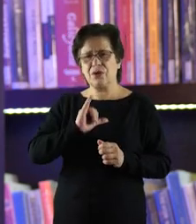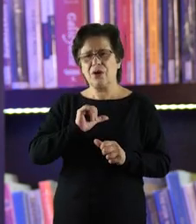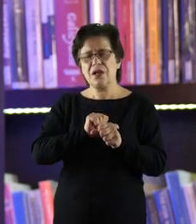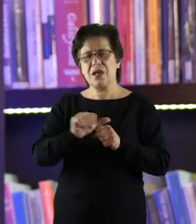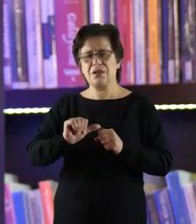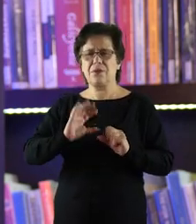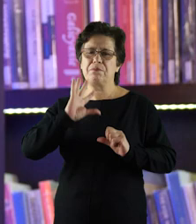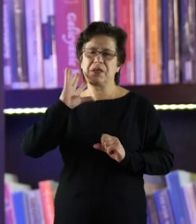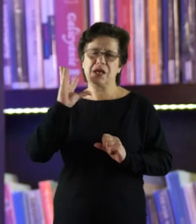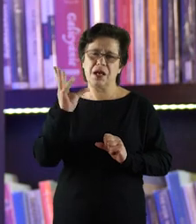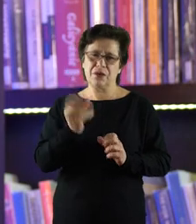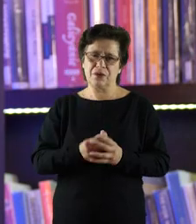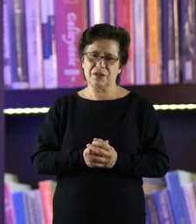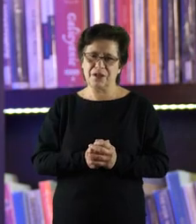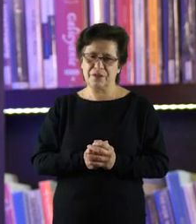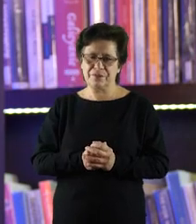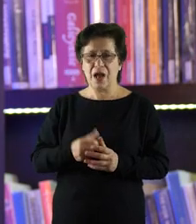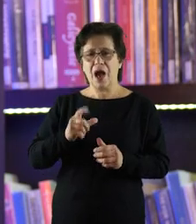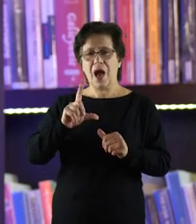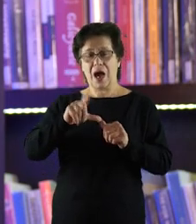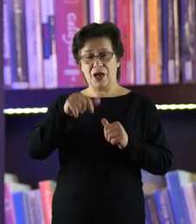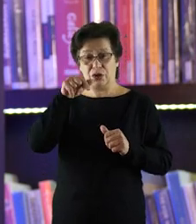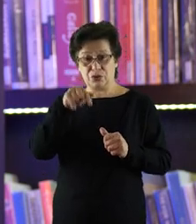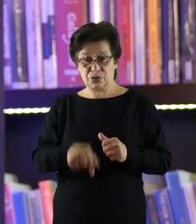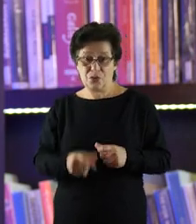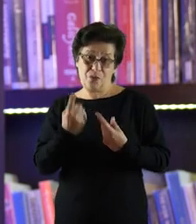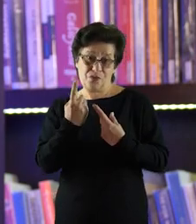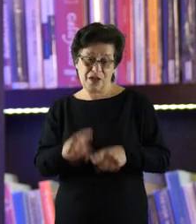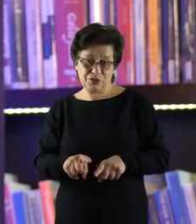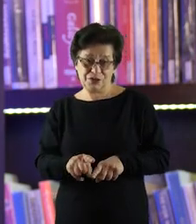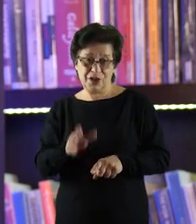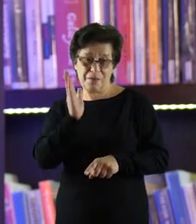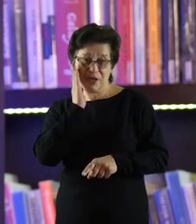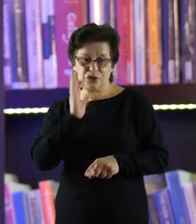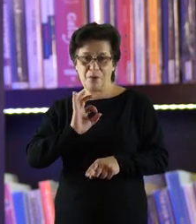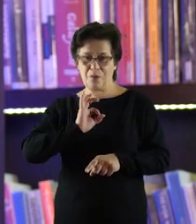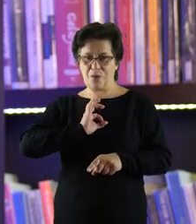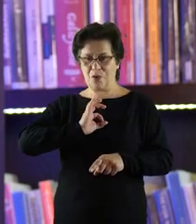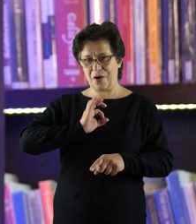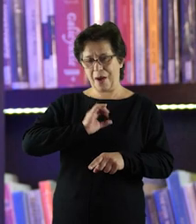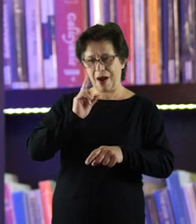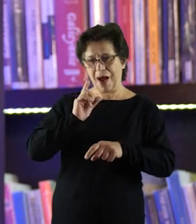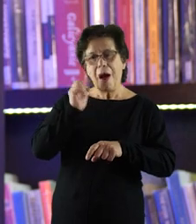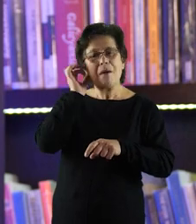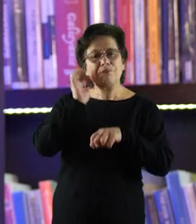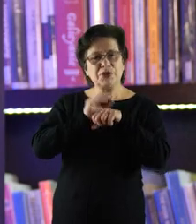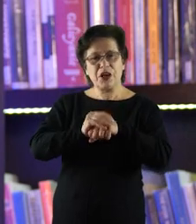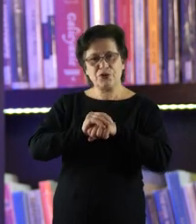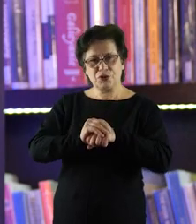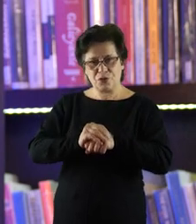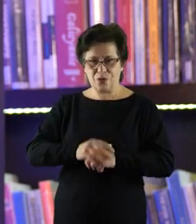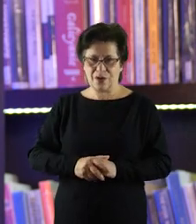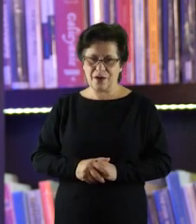nim zachwycam. Ale to właśnie tu, w Lesznie, mieszka moja przyjaciółka, taka szczególna i serdeczna,